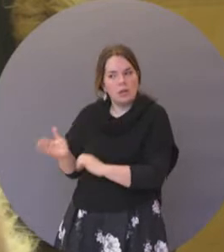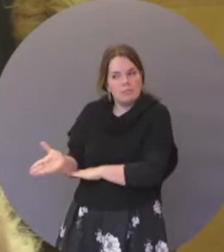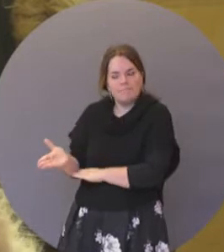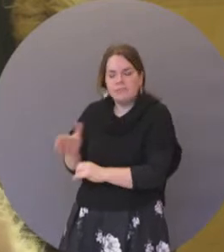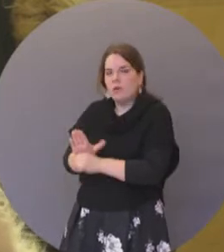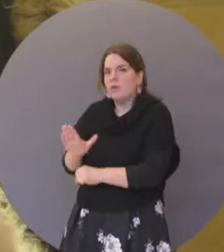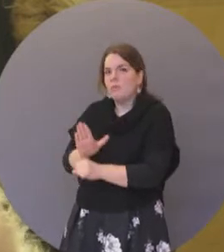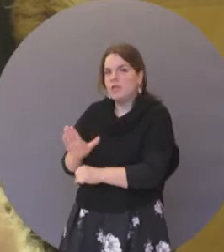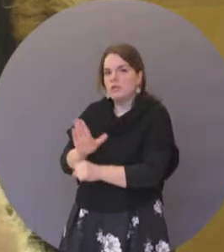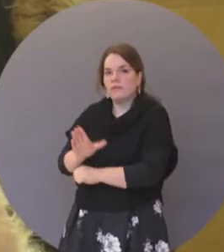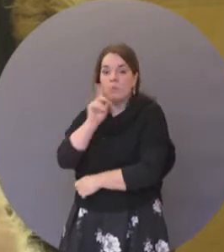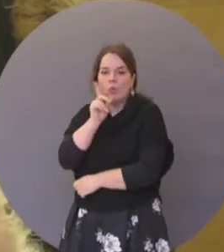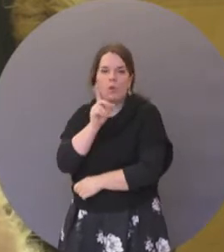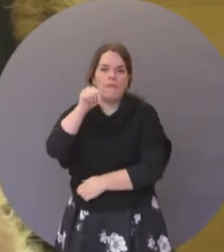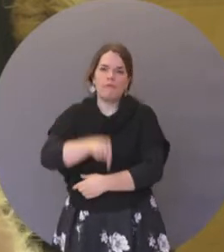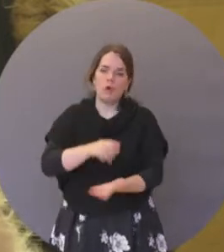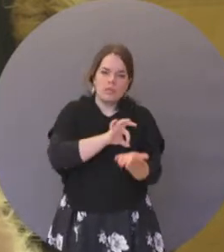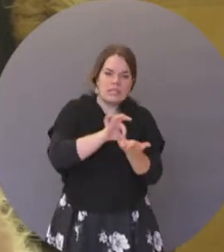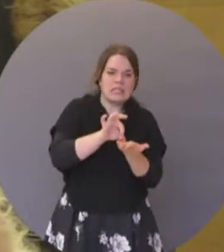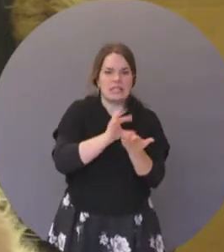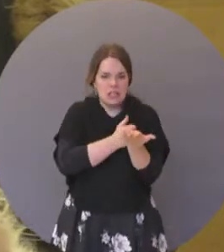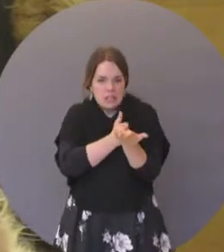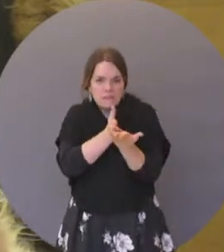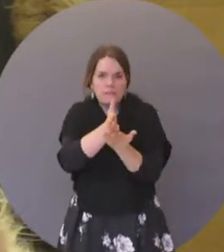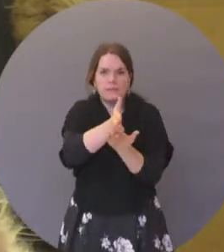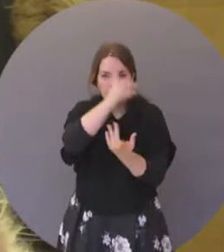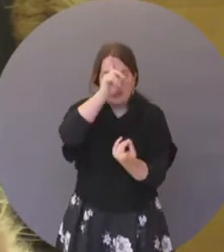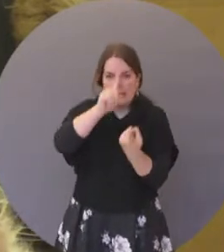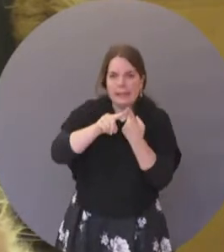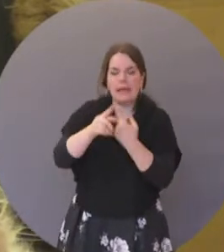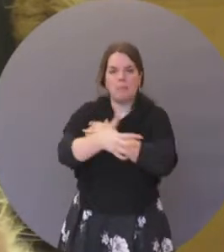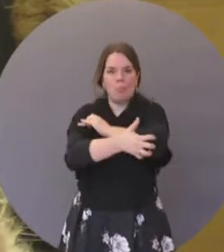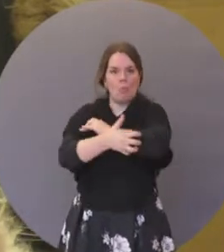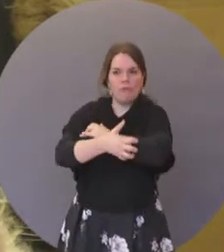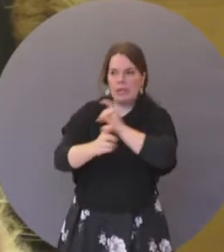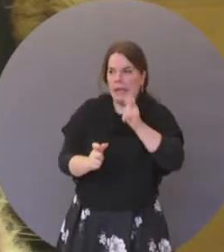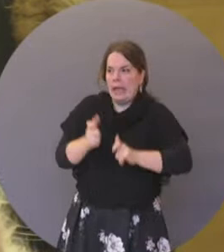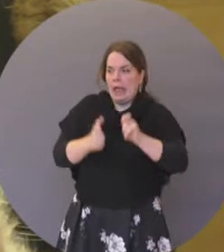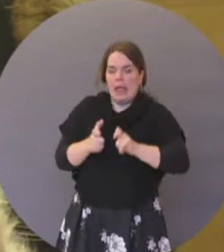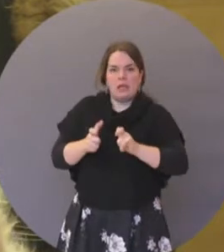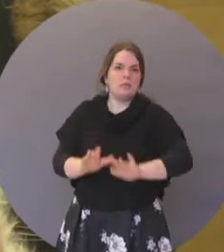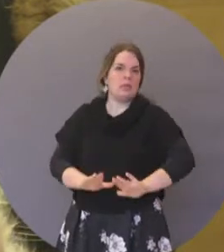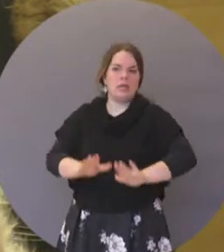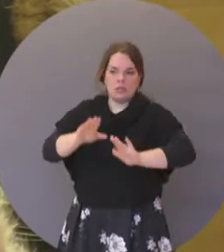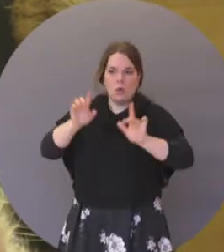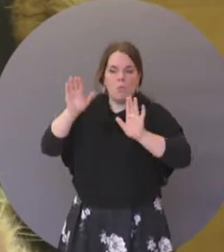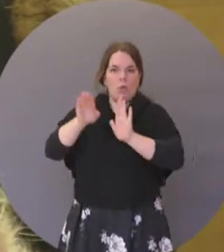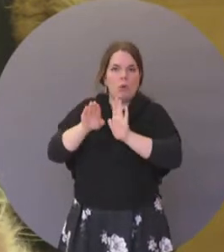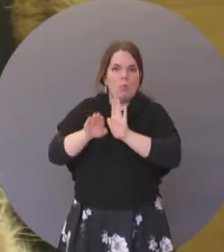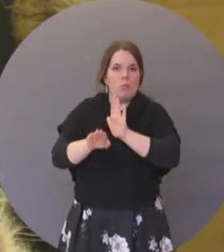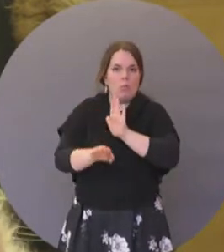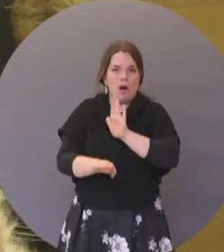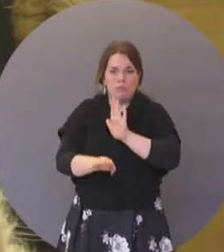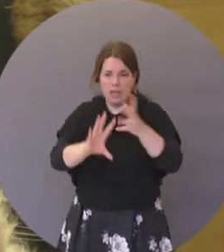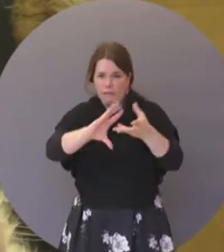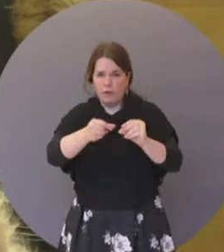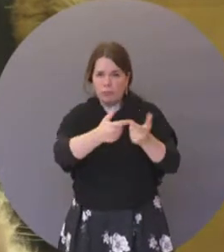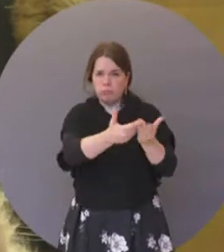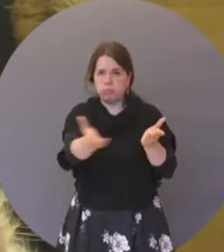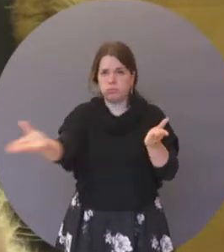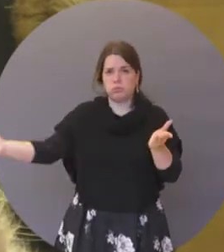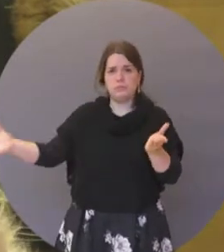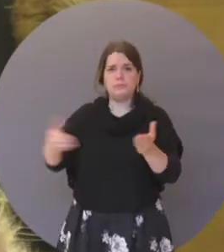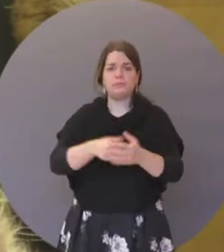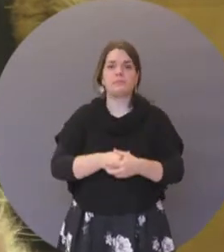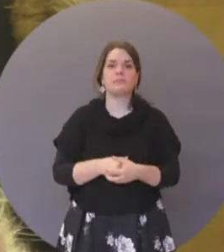de fond pour faire reculer la pauvreté la précarité les précarités sous toutes ses formes en s'appuyant autant